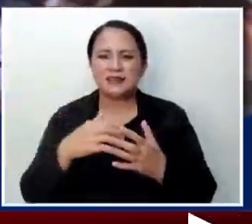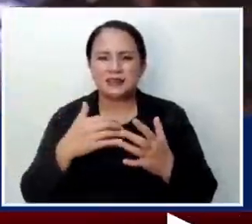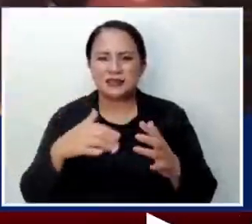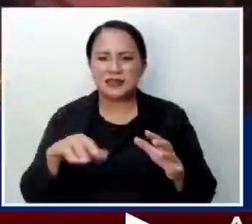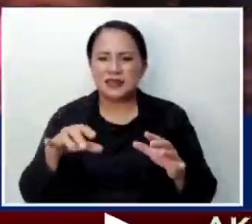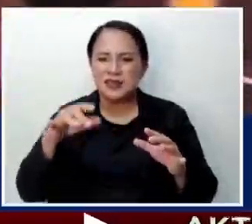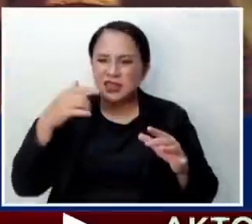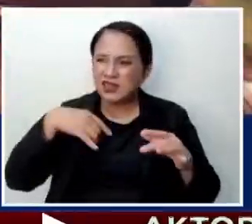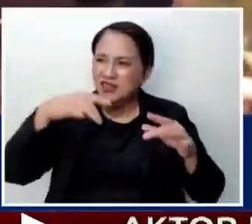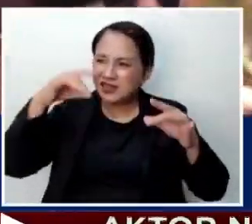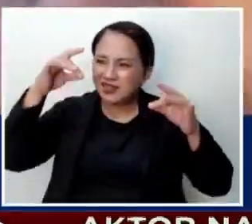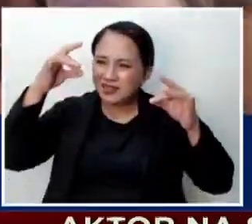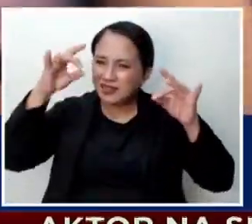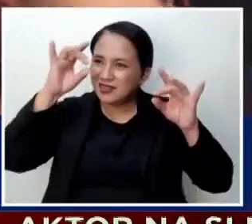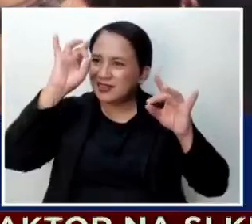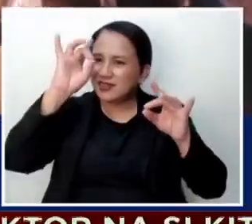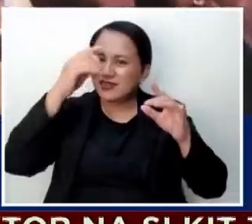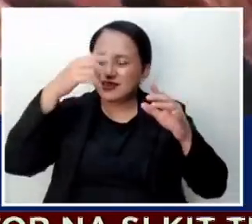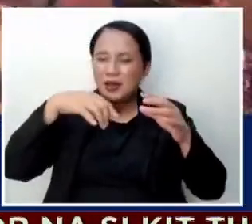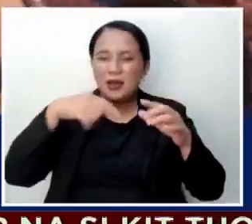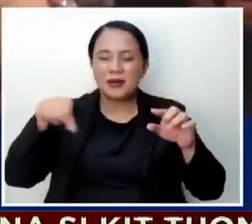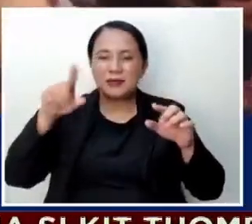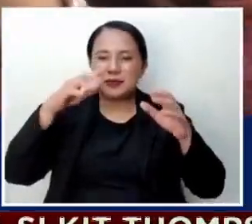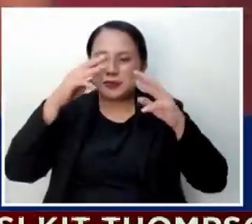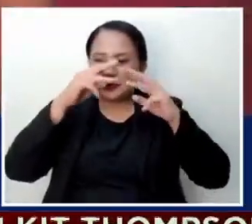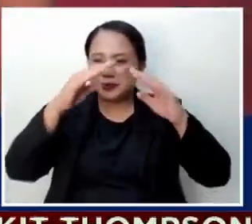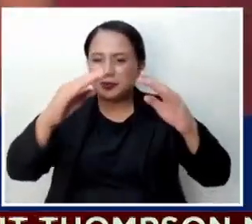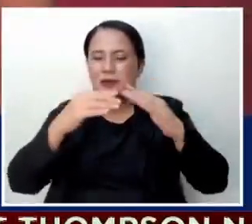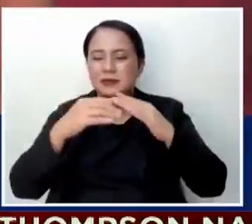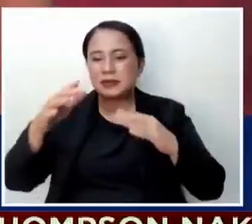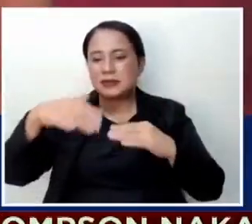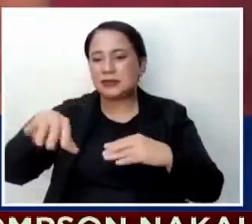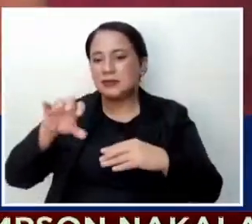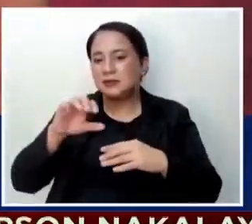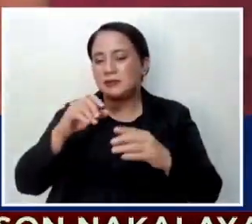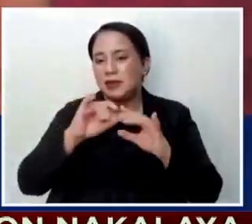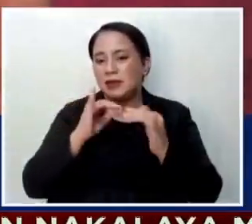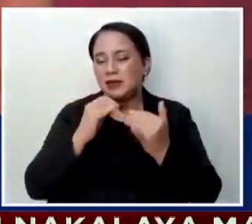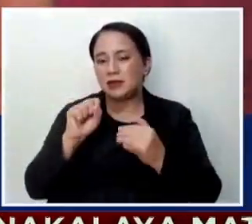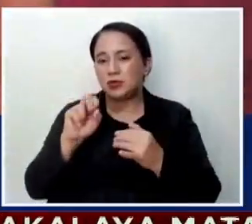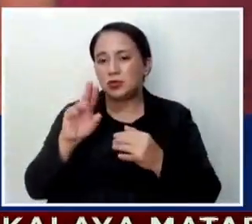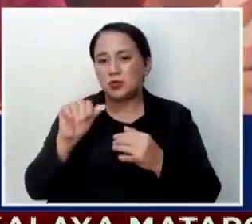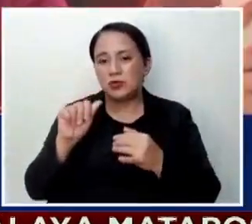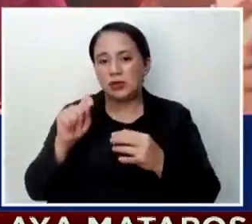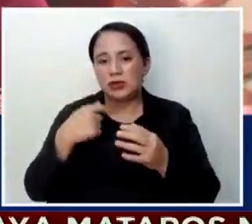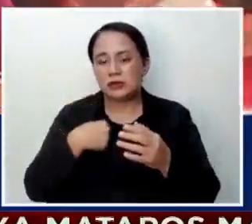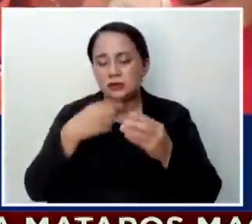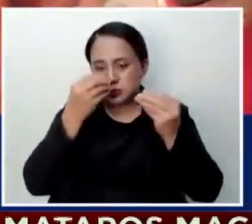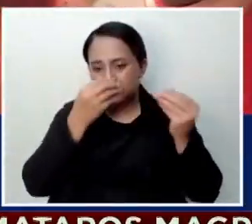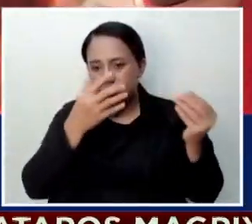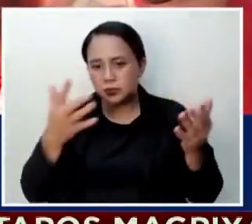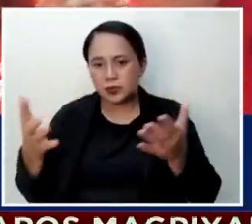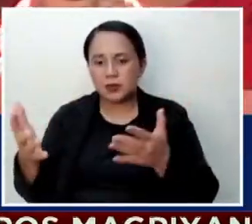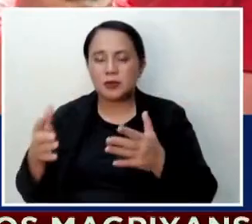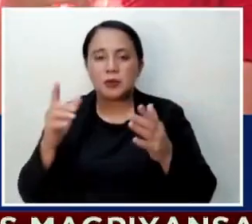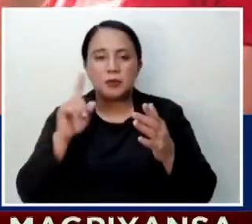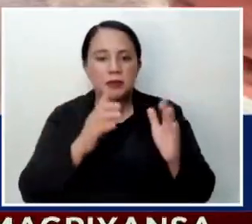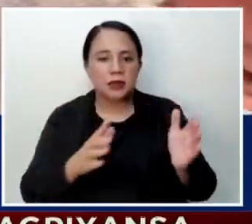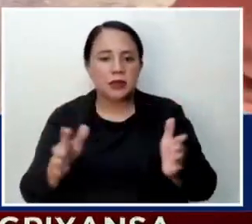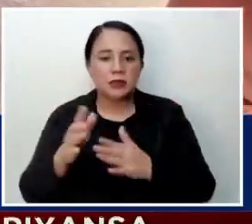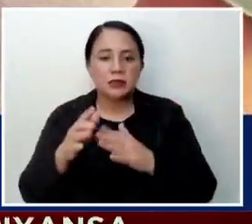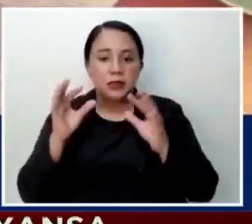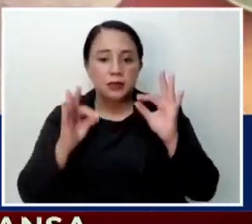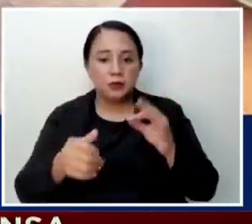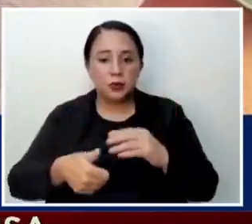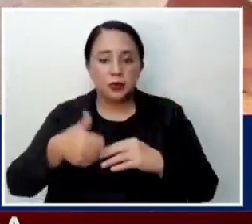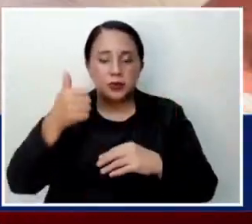na tolda at siksik ang mga residente ng Barangay Sukat, inilatag na mambabatas ang kanyang mga plano sakaling manalong Pangulo.